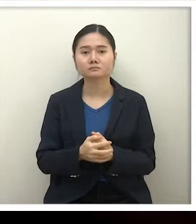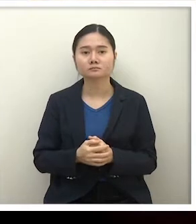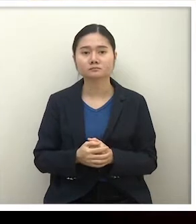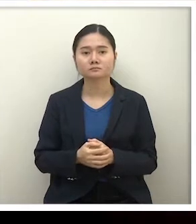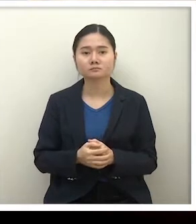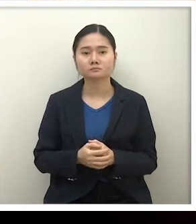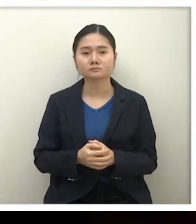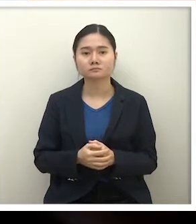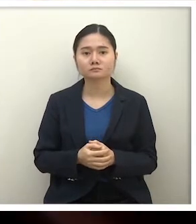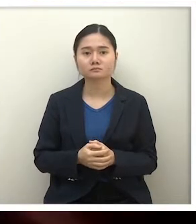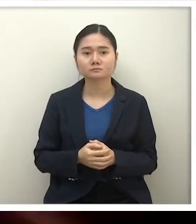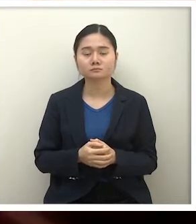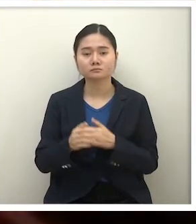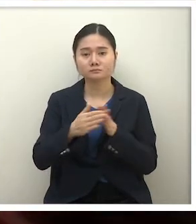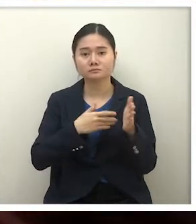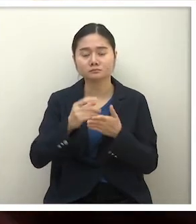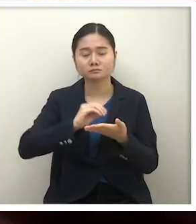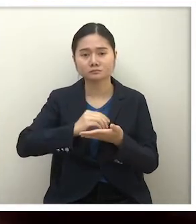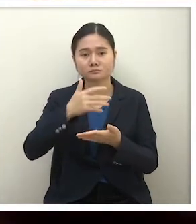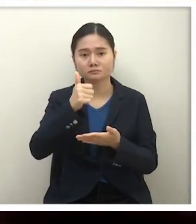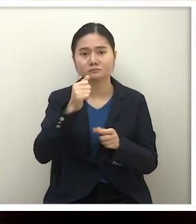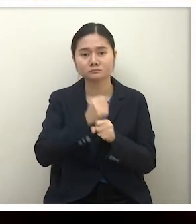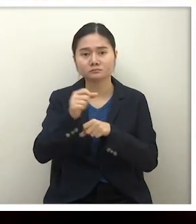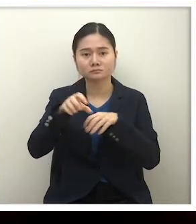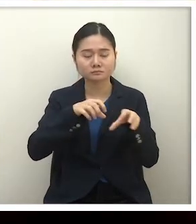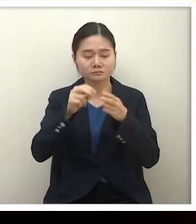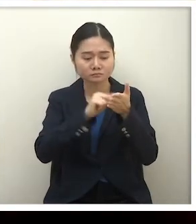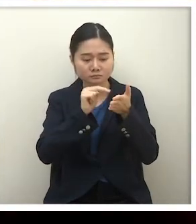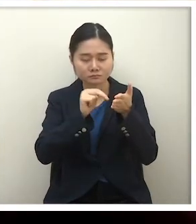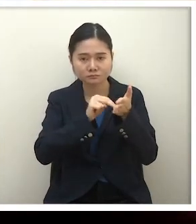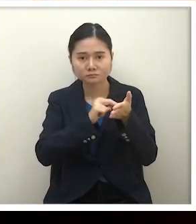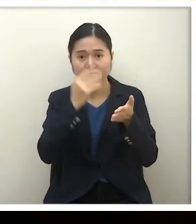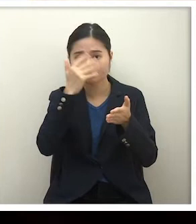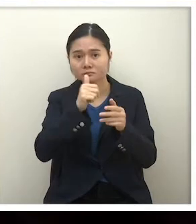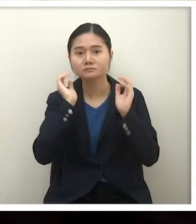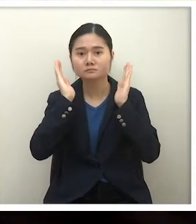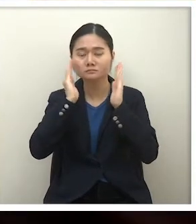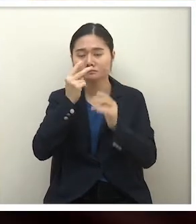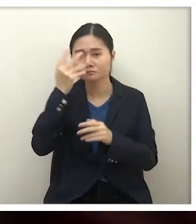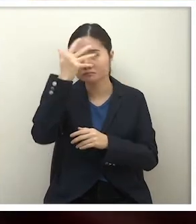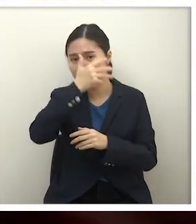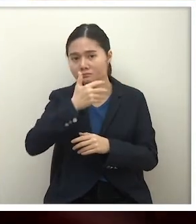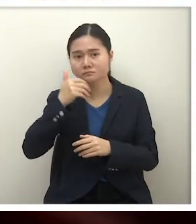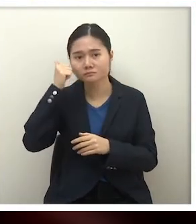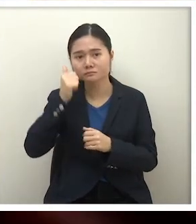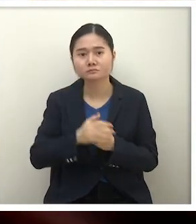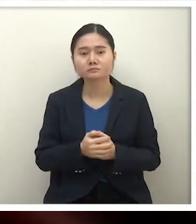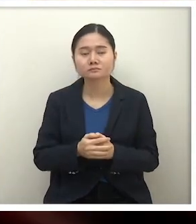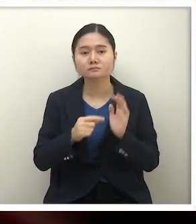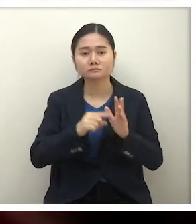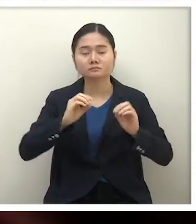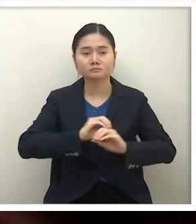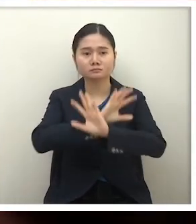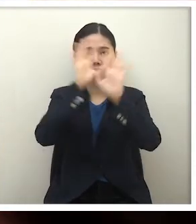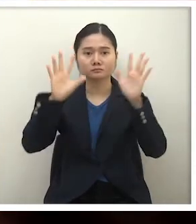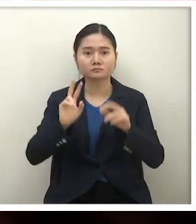ากสีของในโปรแกรมก็ได้ครับเอามาตกแต่งเพื่อให้เกิดการนำเสนอที่ดูสวยงามมากขึ้นนะครับอย่างเช่นท้องฟ้า